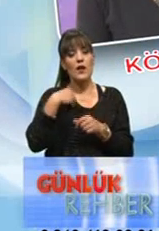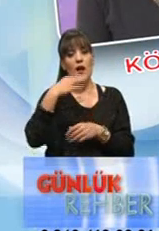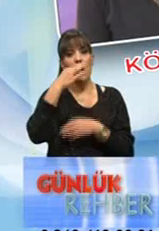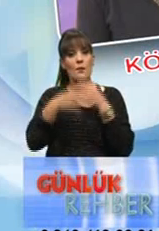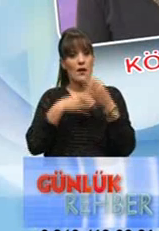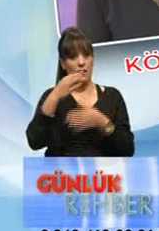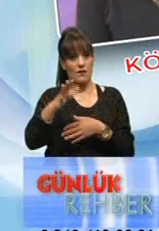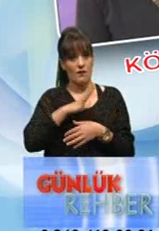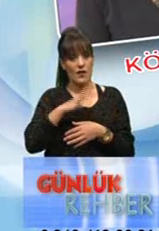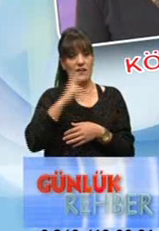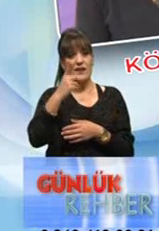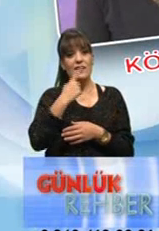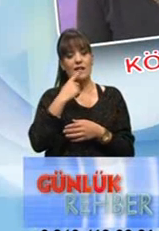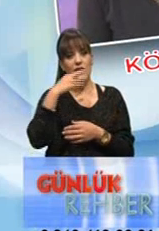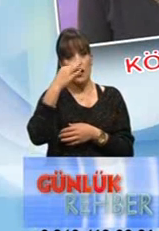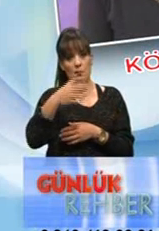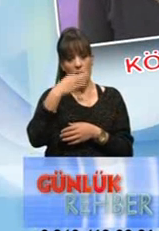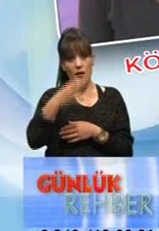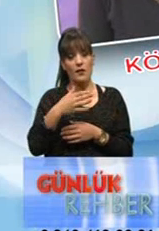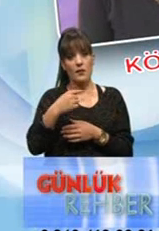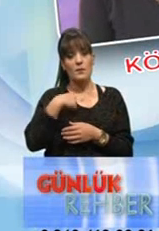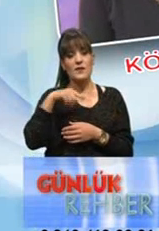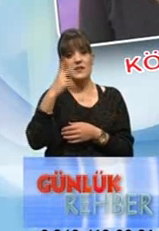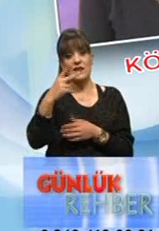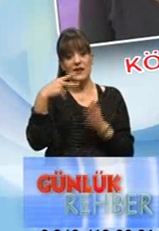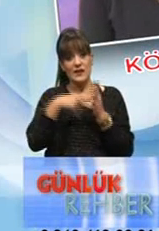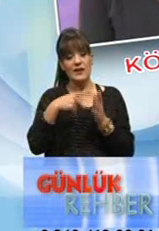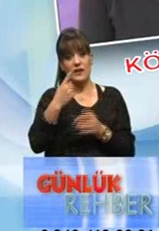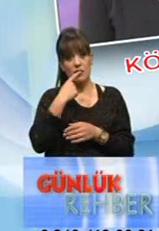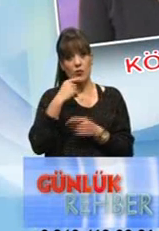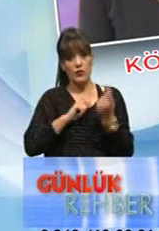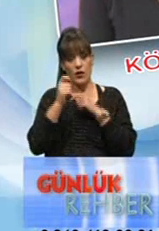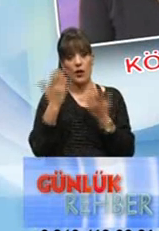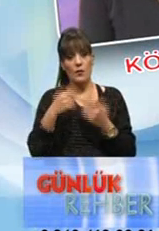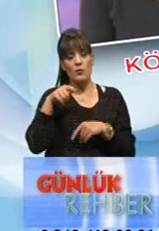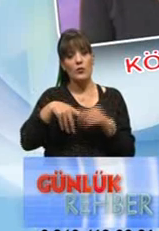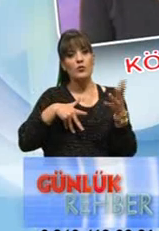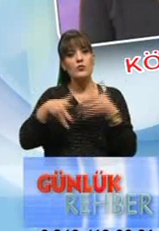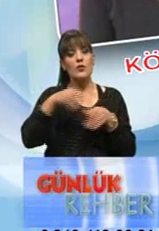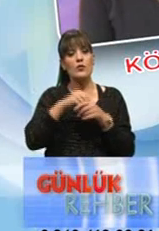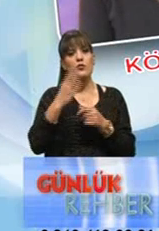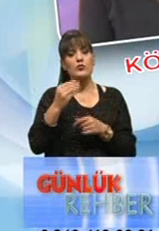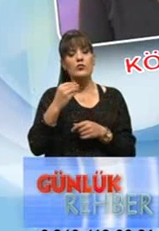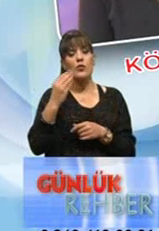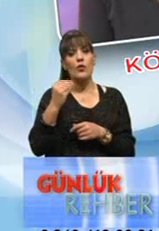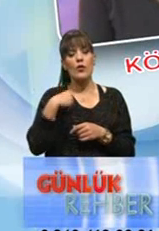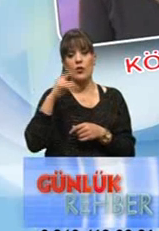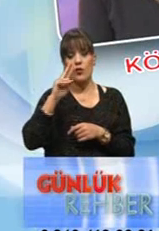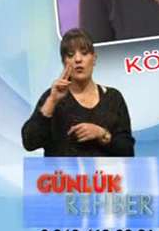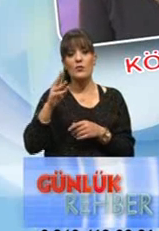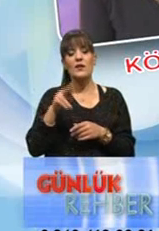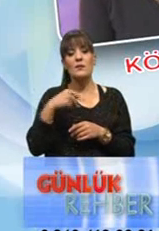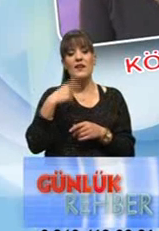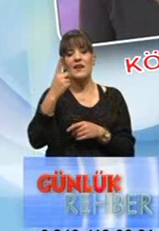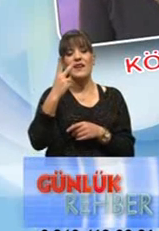haberler var mesela. İki dilli haberler. Hı hı. Biz İki dili kullanıyoruz ama burada sokakta çok rastladığımız şekilde iki dili bir